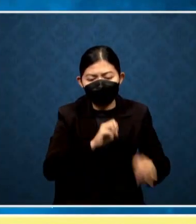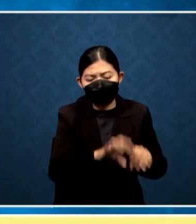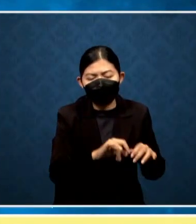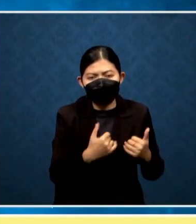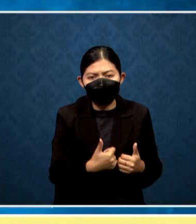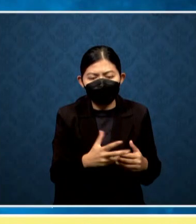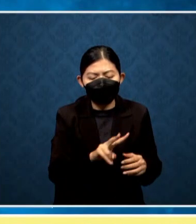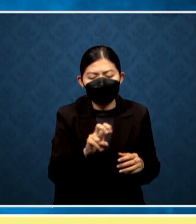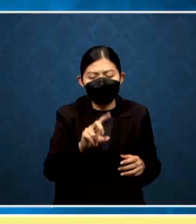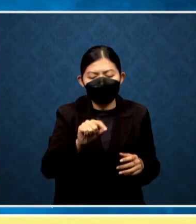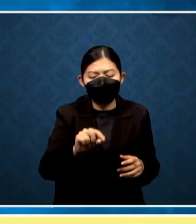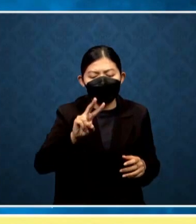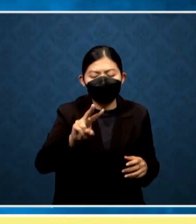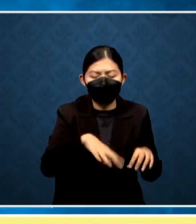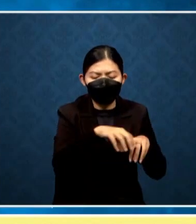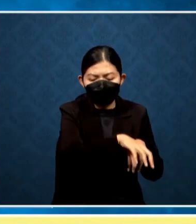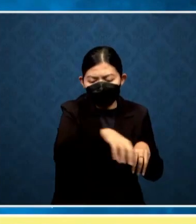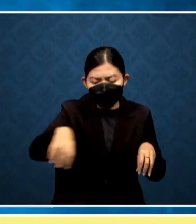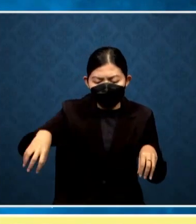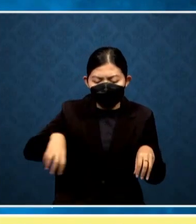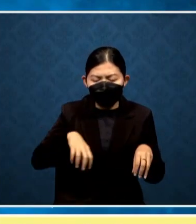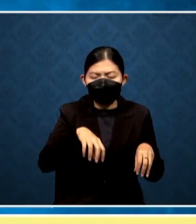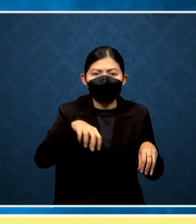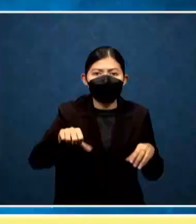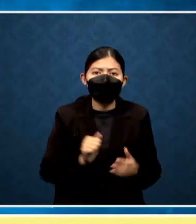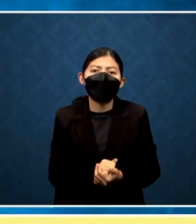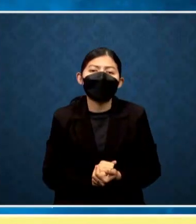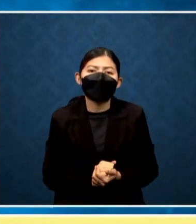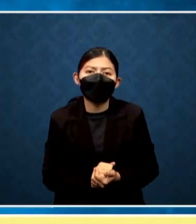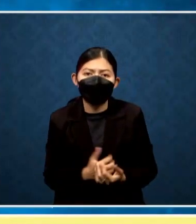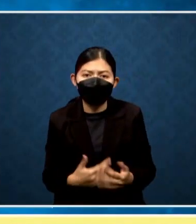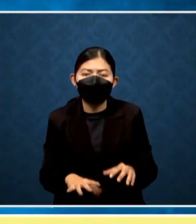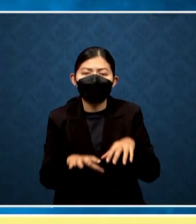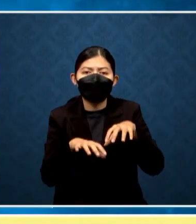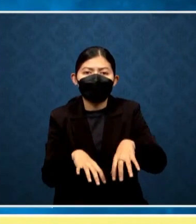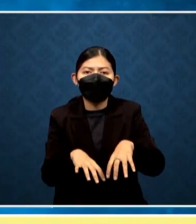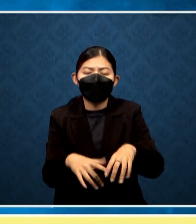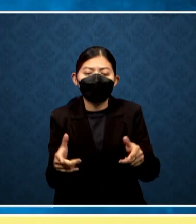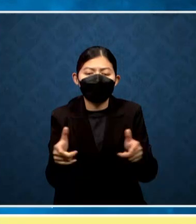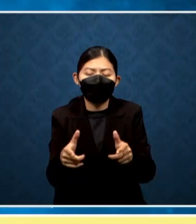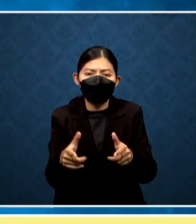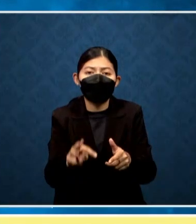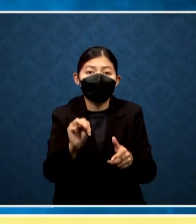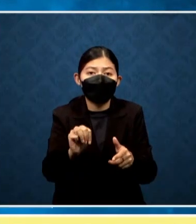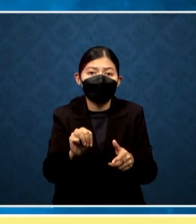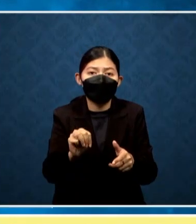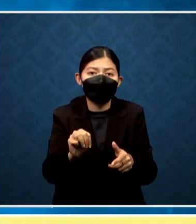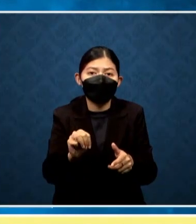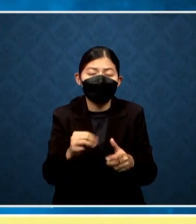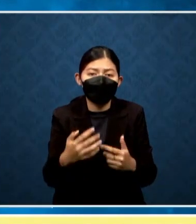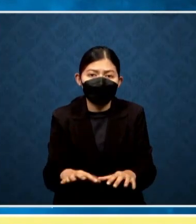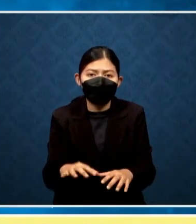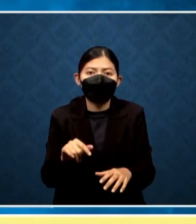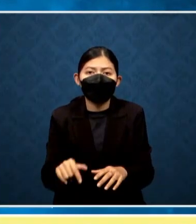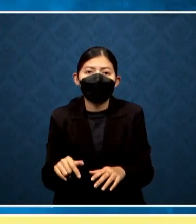2 กลุมนะครับมีขยะตงแต่ 300 ถึ 500 ตัต่วันเนยากำหนดไเป็กมขนากลางหรอ M นะครับแล้วก็ขย